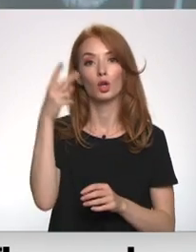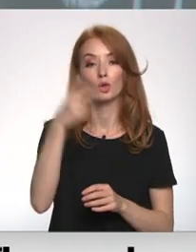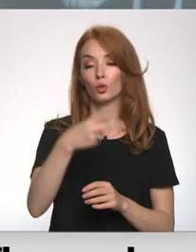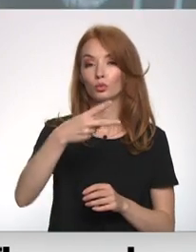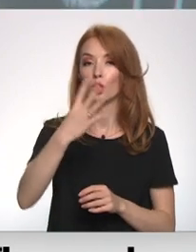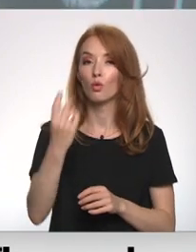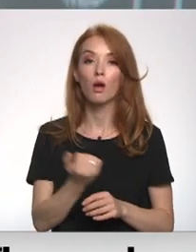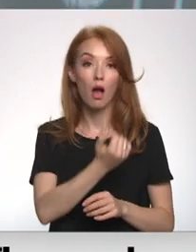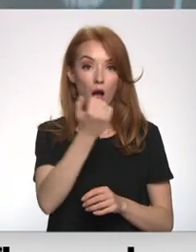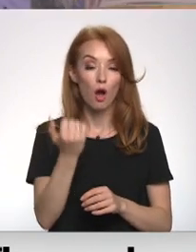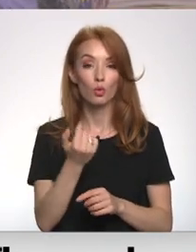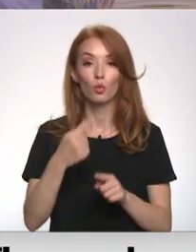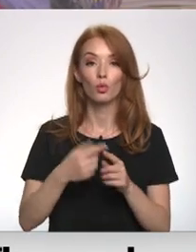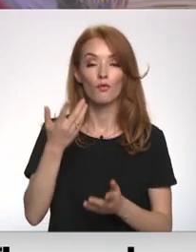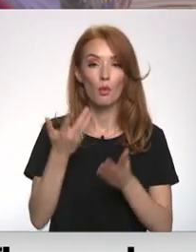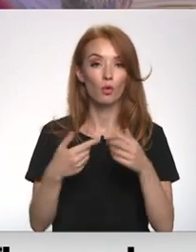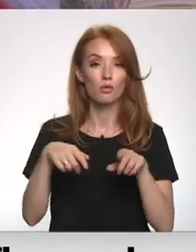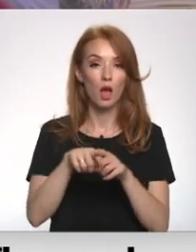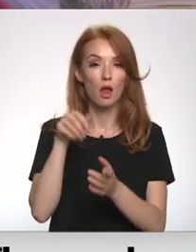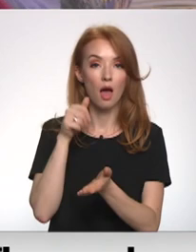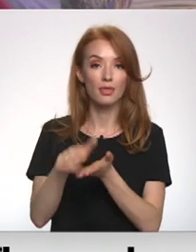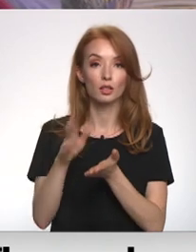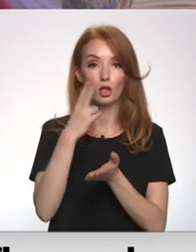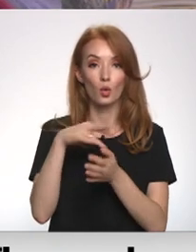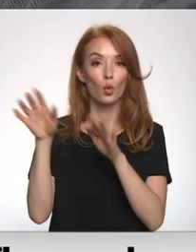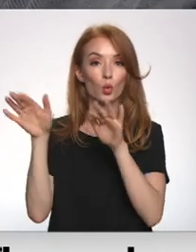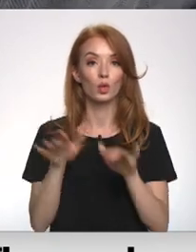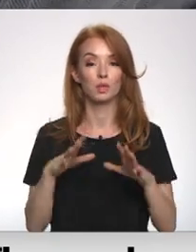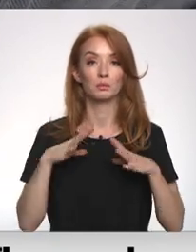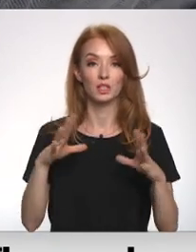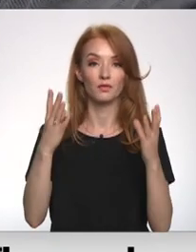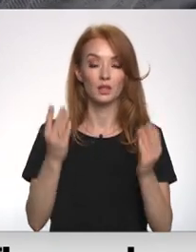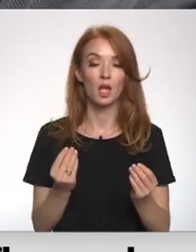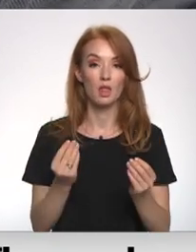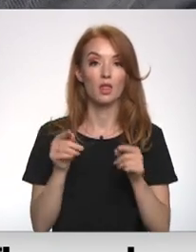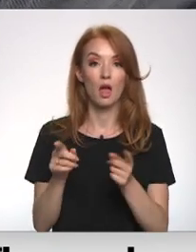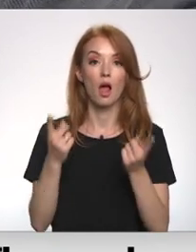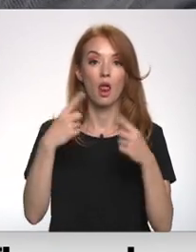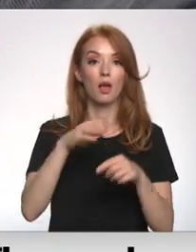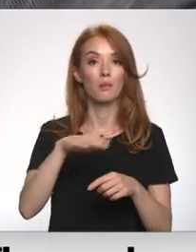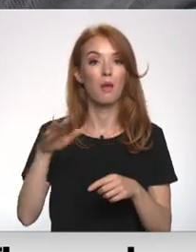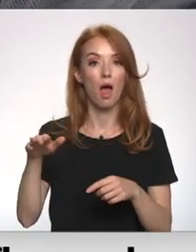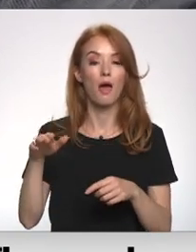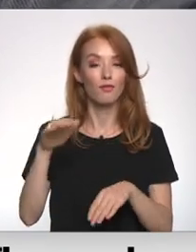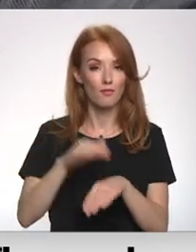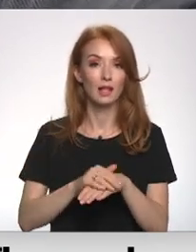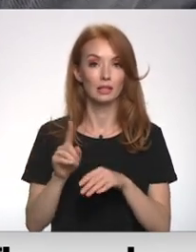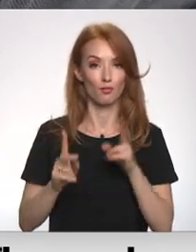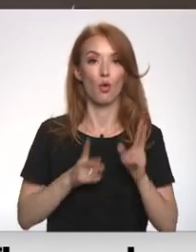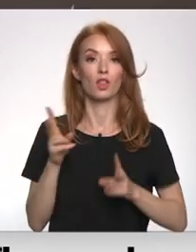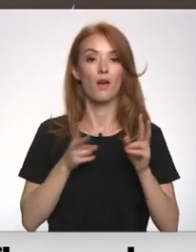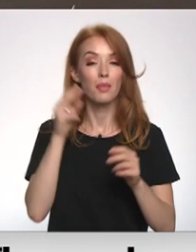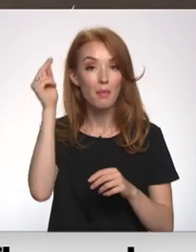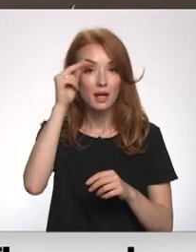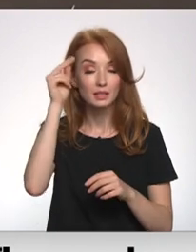Jau izskanējis, ka varētu atteikties no rudens brīvlaika, jo tā laikā bērni ir labi motivēti mācīties, taču